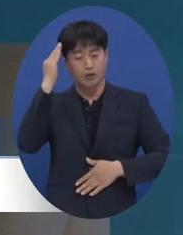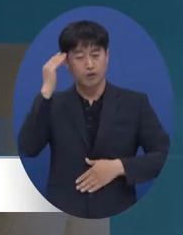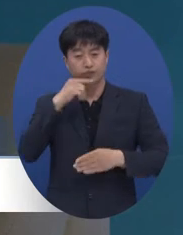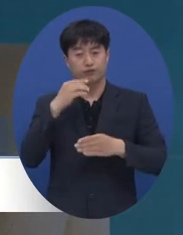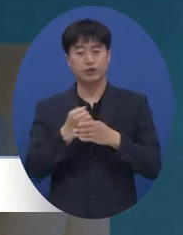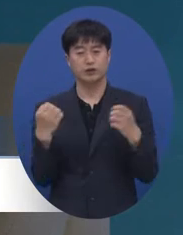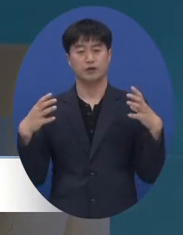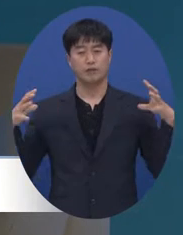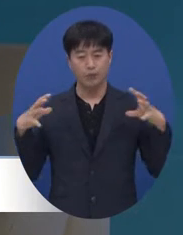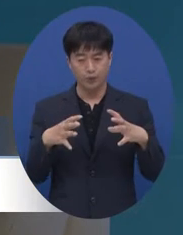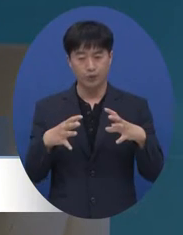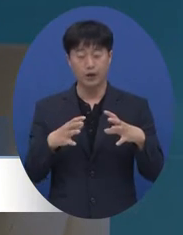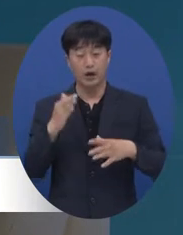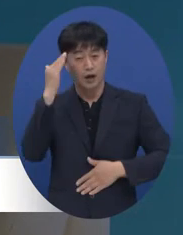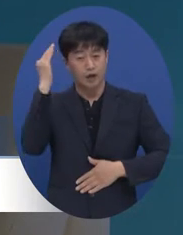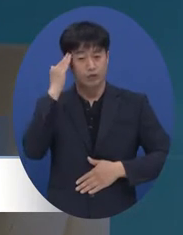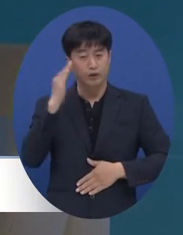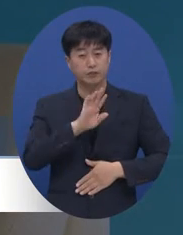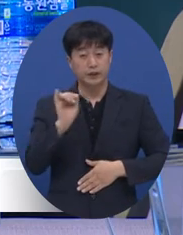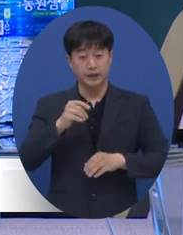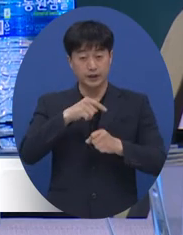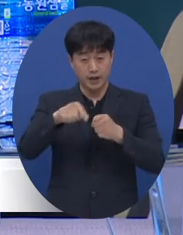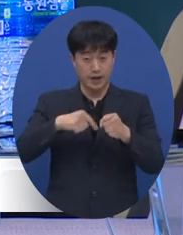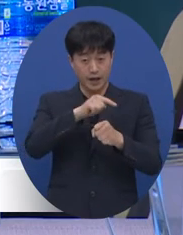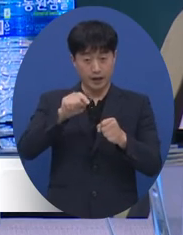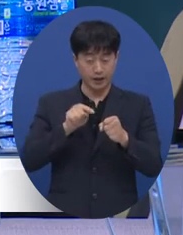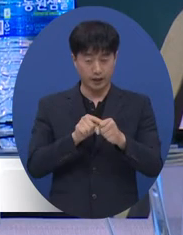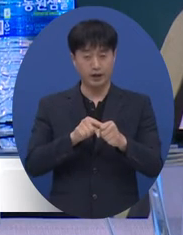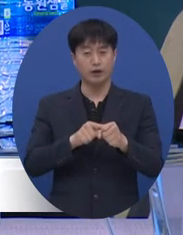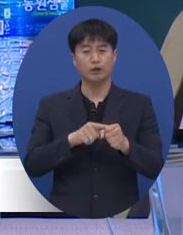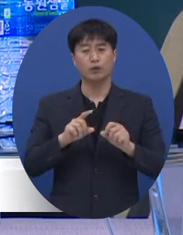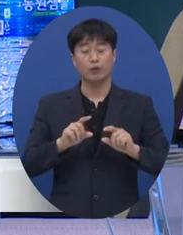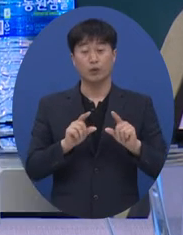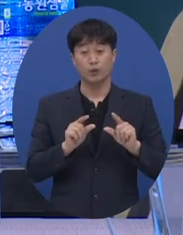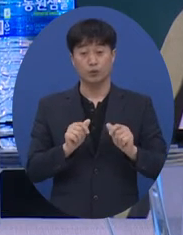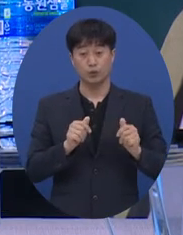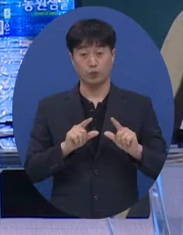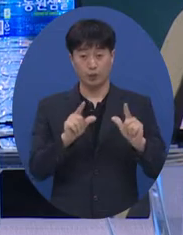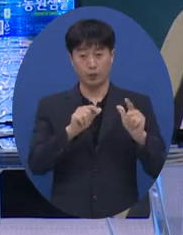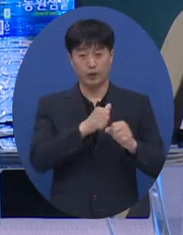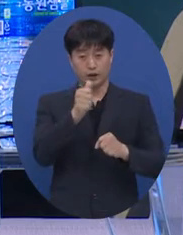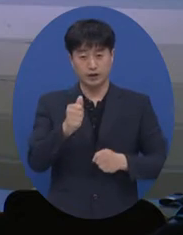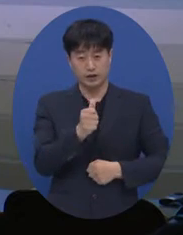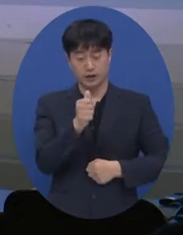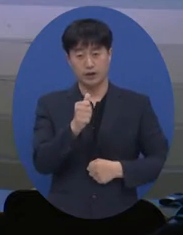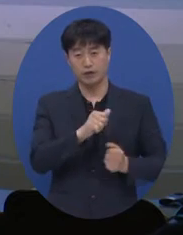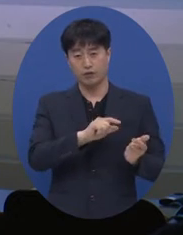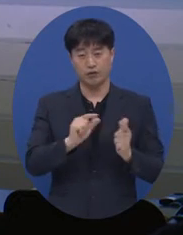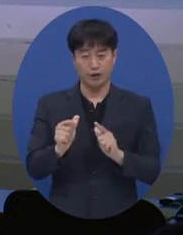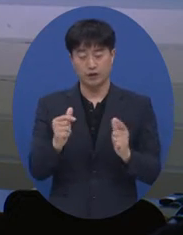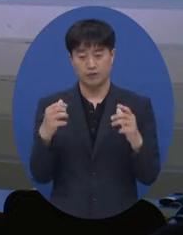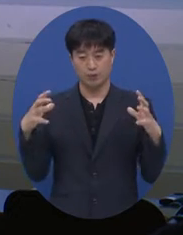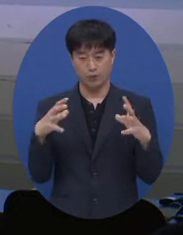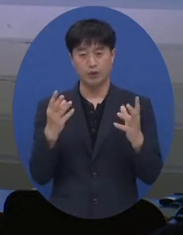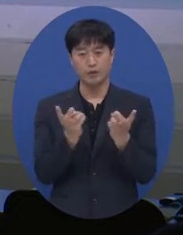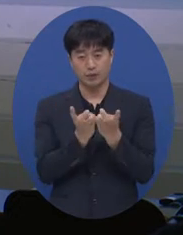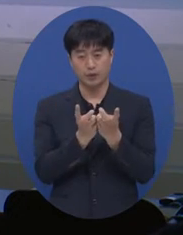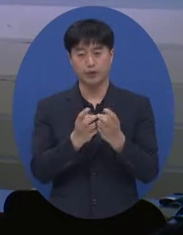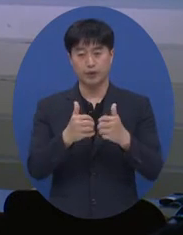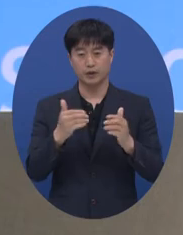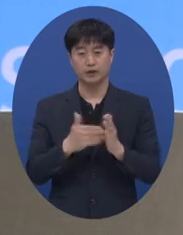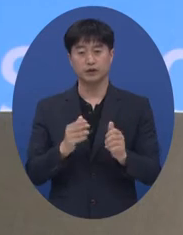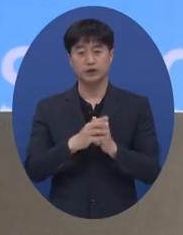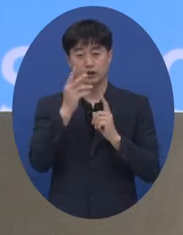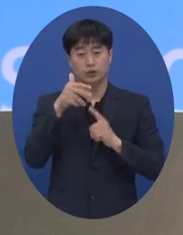남북협력과 한반도 비핵화, 동아시아 다자협력 방안이 폭넓게 논의됐습니다. 이종석 전 통일부